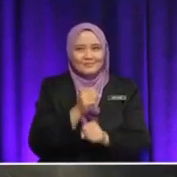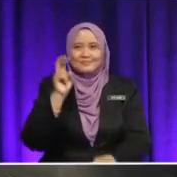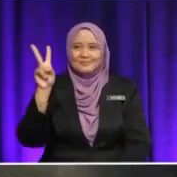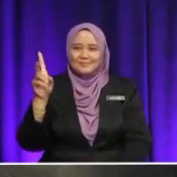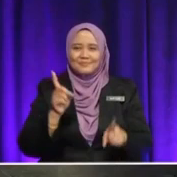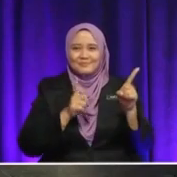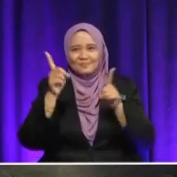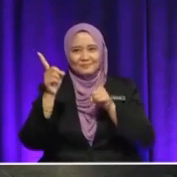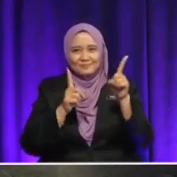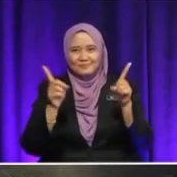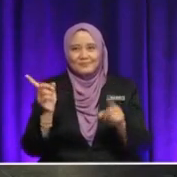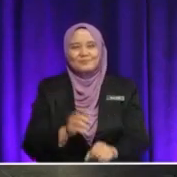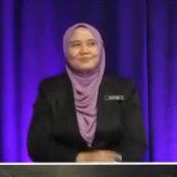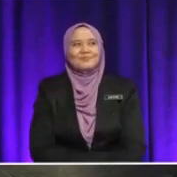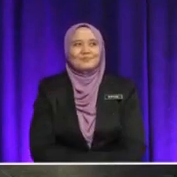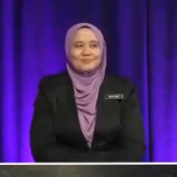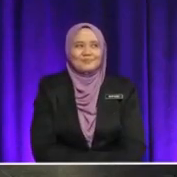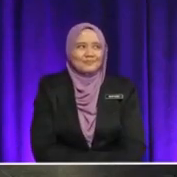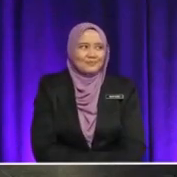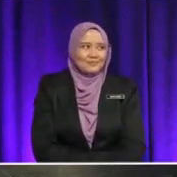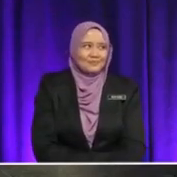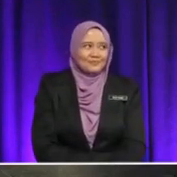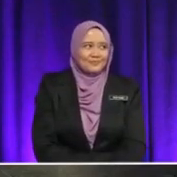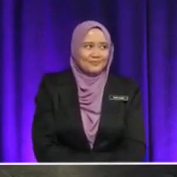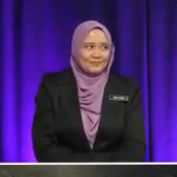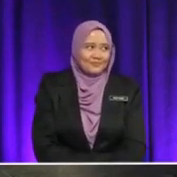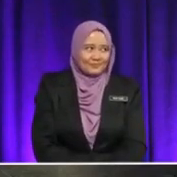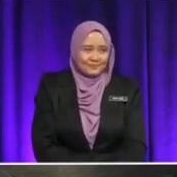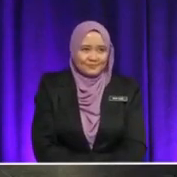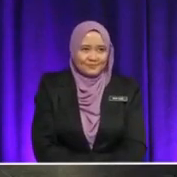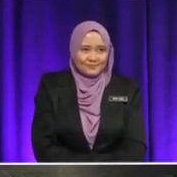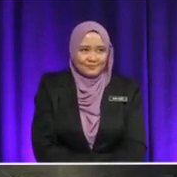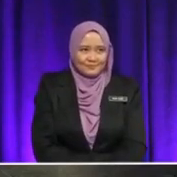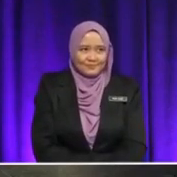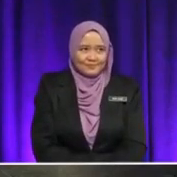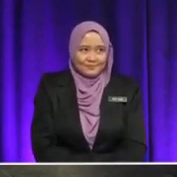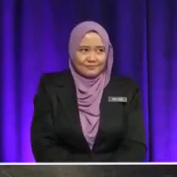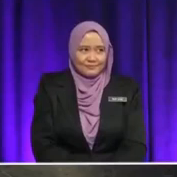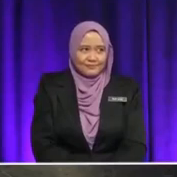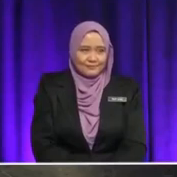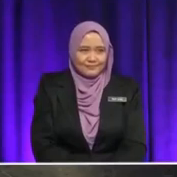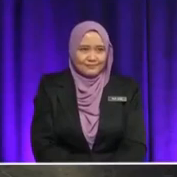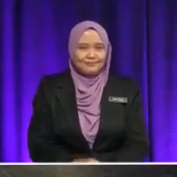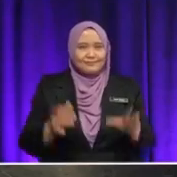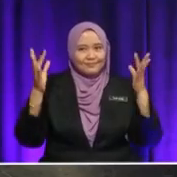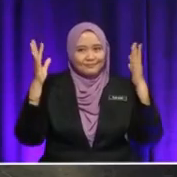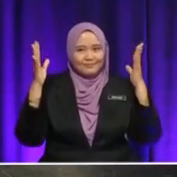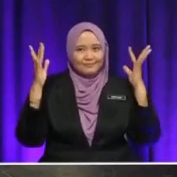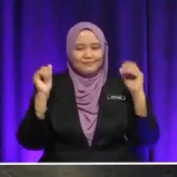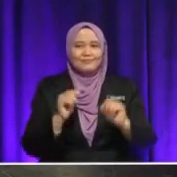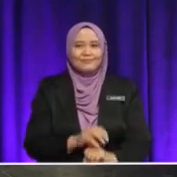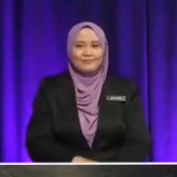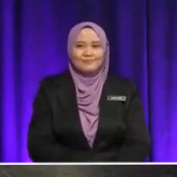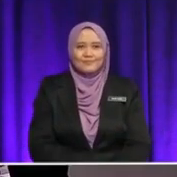terbagi dekat lagi mau tanya diucapkan pada zimia Oray